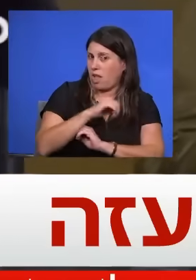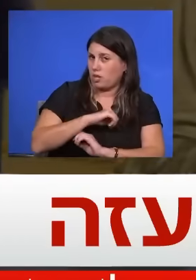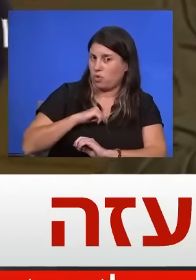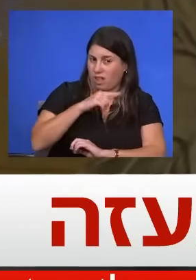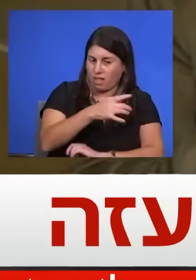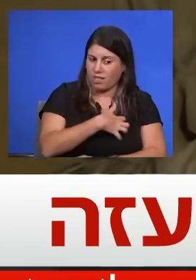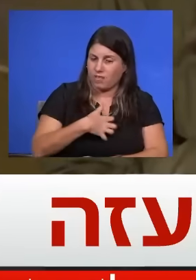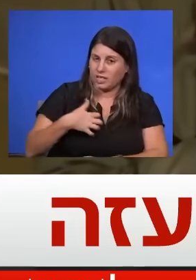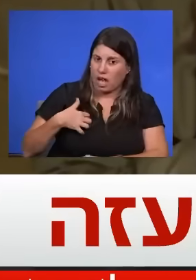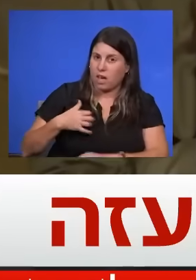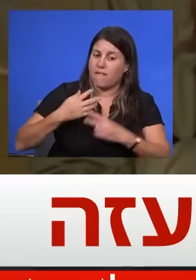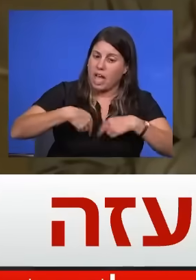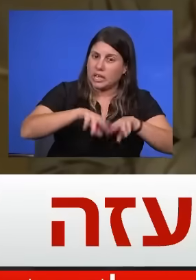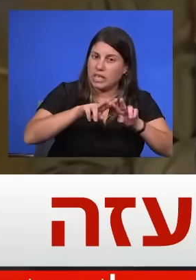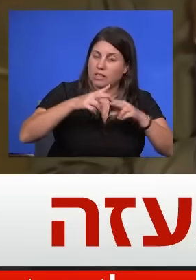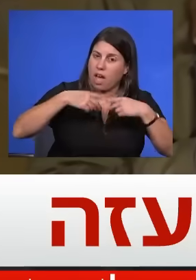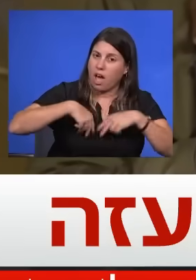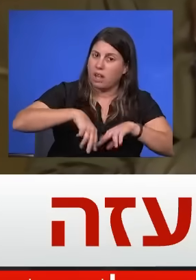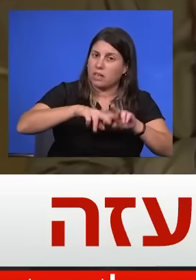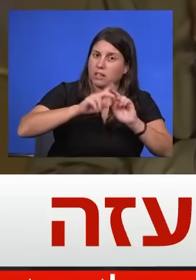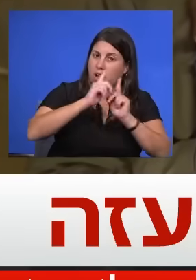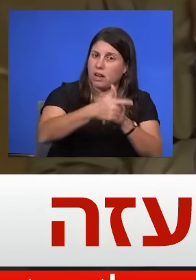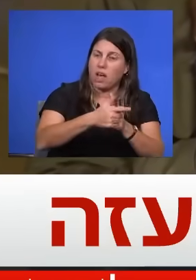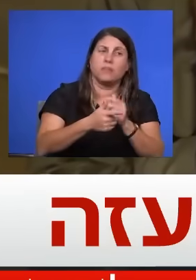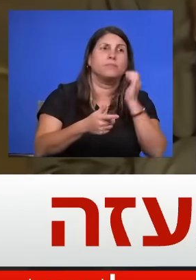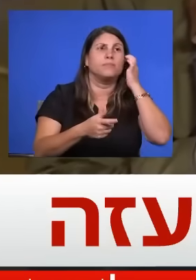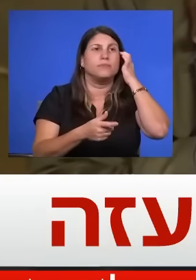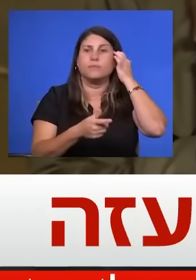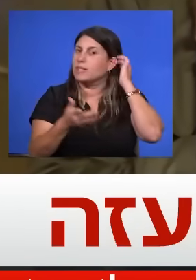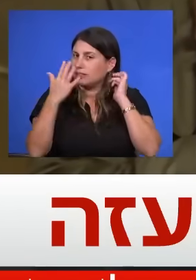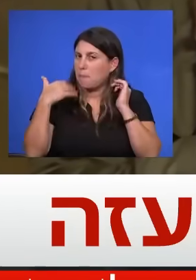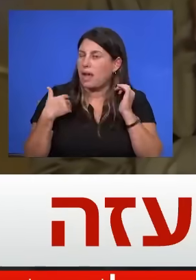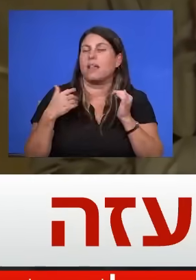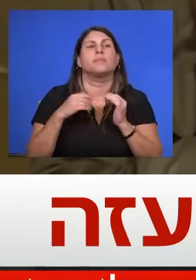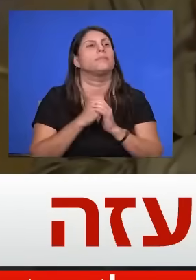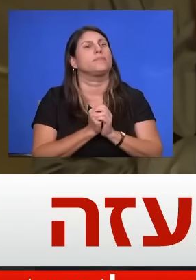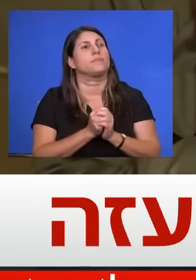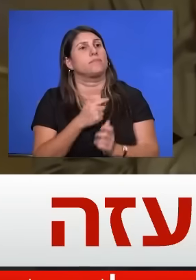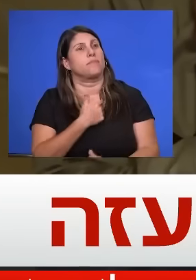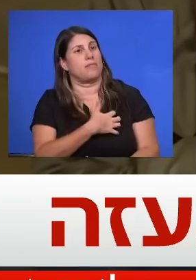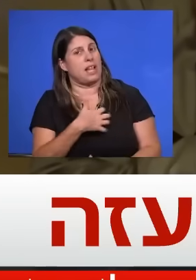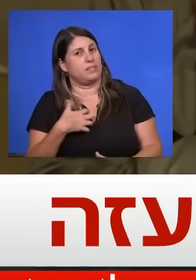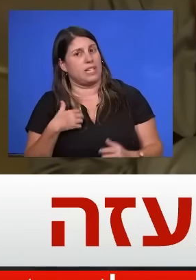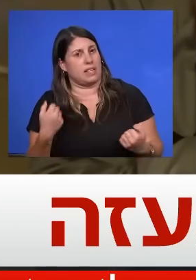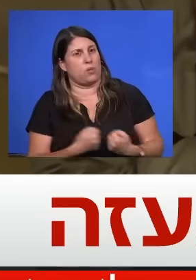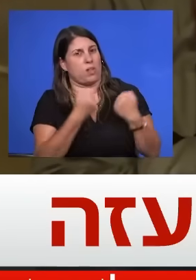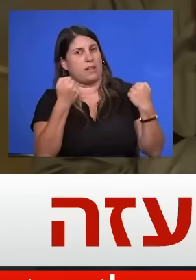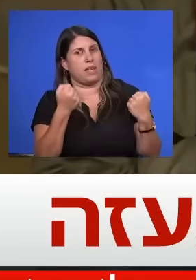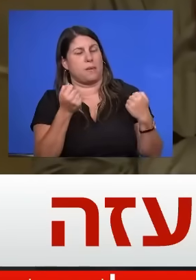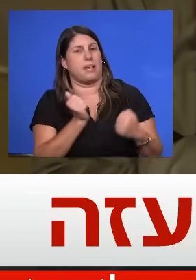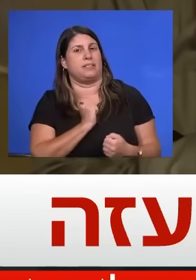וחזרת, חזרת ללוחה. ספר לי. נפצעתי בתאונת דרכים בצבא.